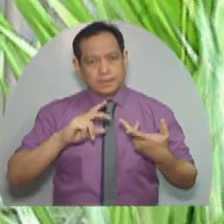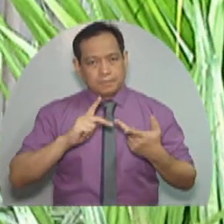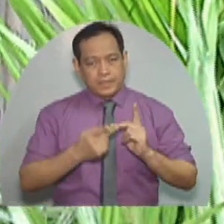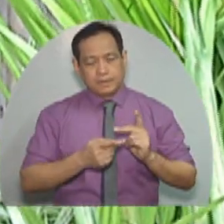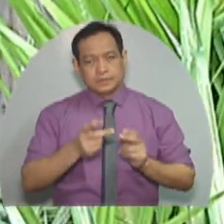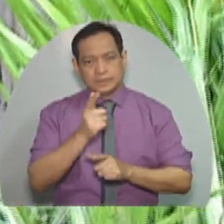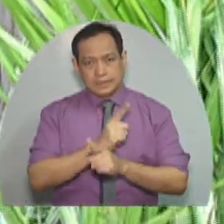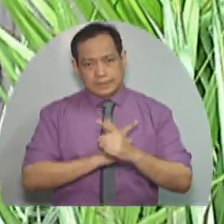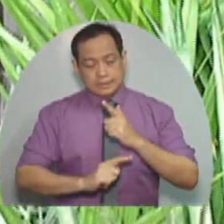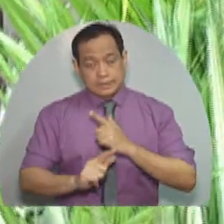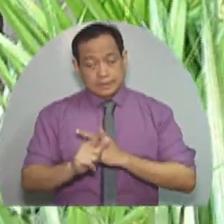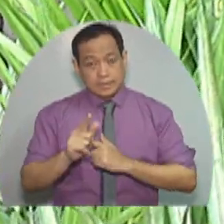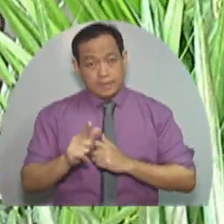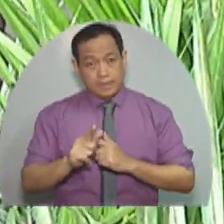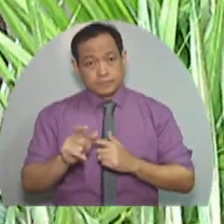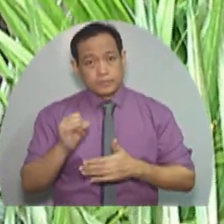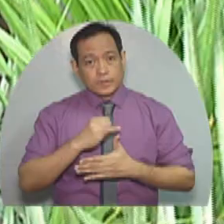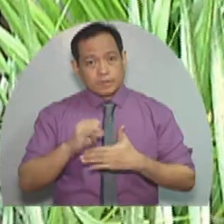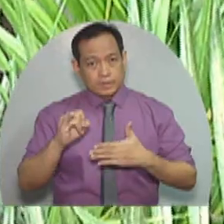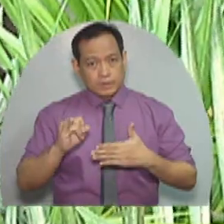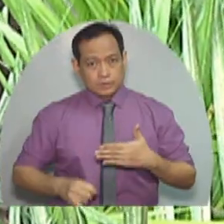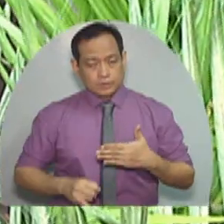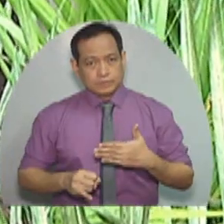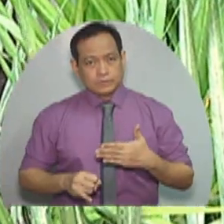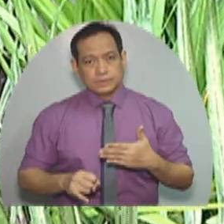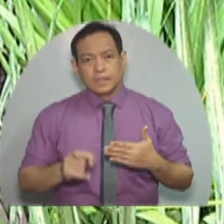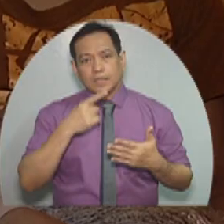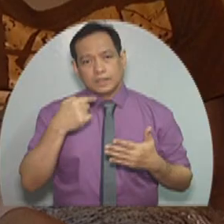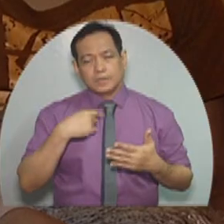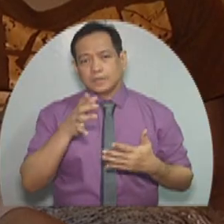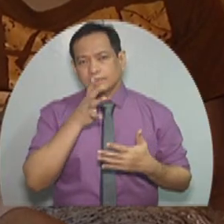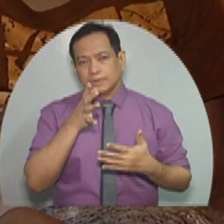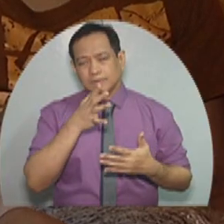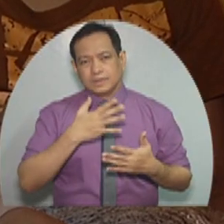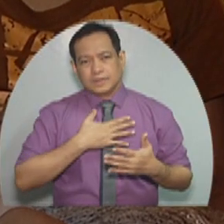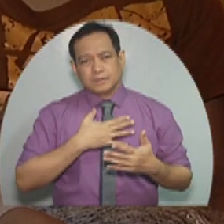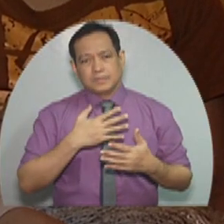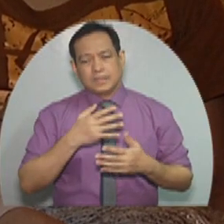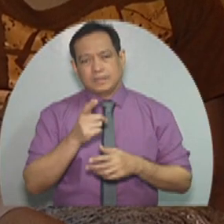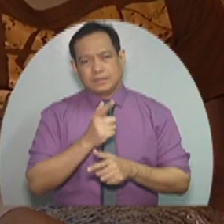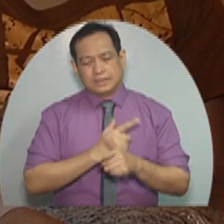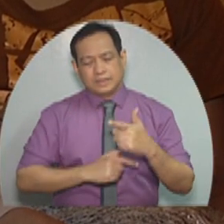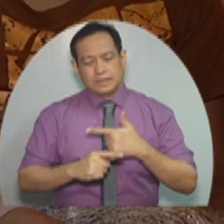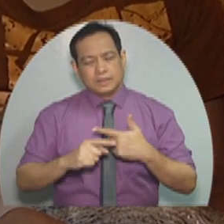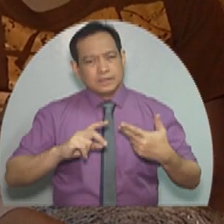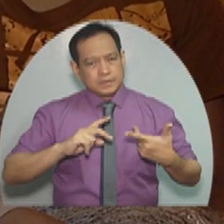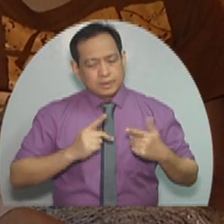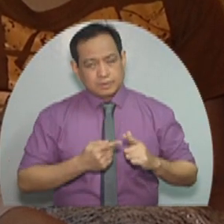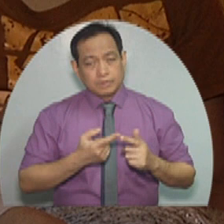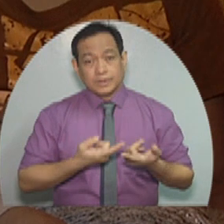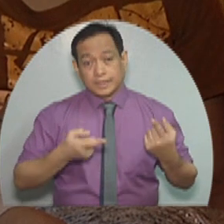ng pananakit ng binti niya. Nung June po, sabi niya, mama, masakit pa yung binti ko. Sabi